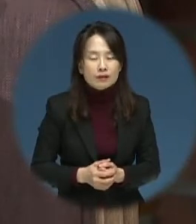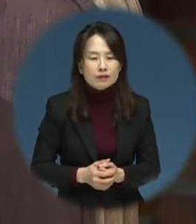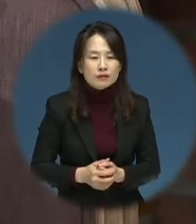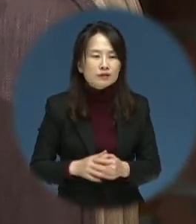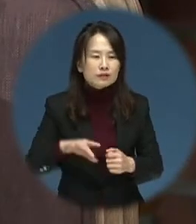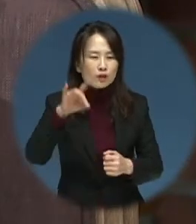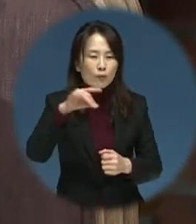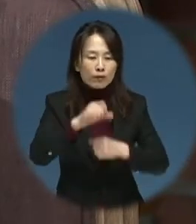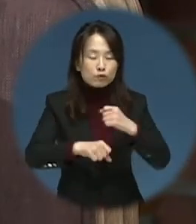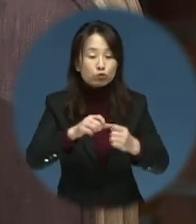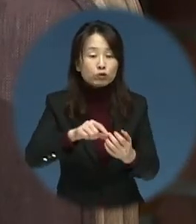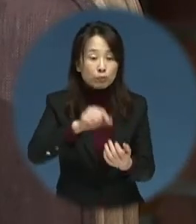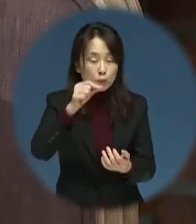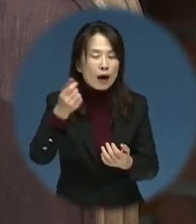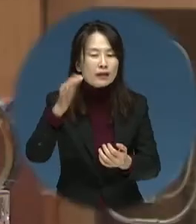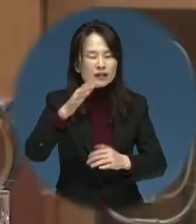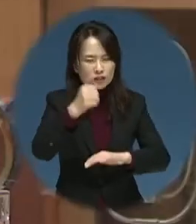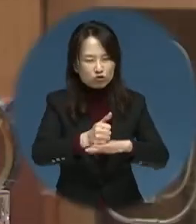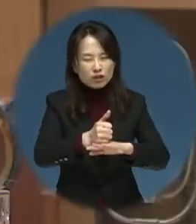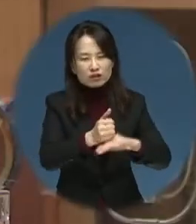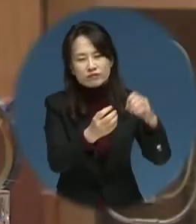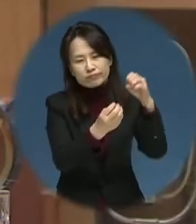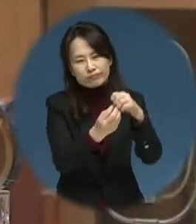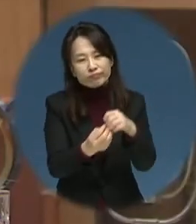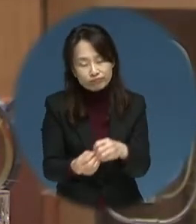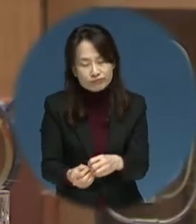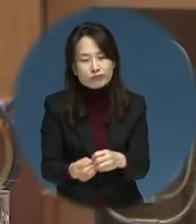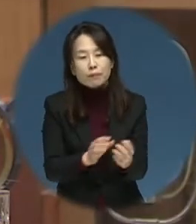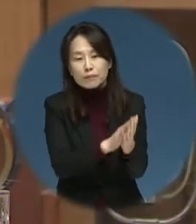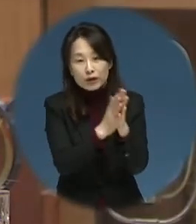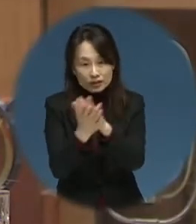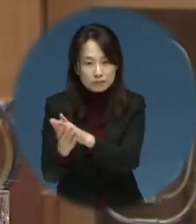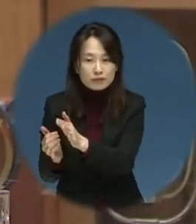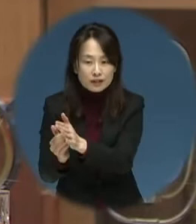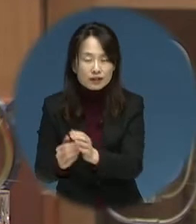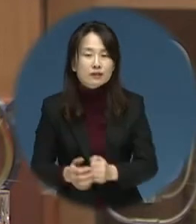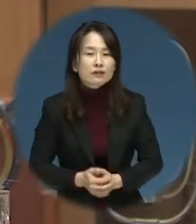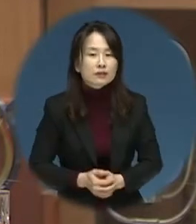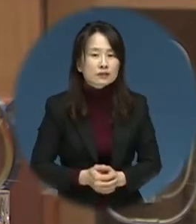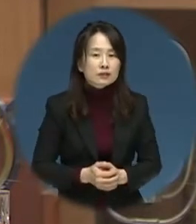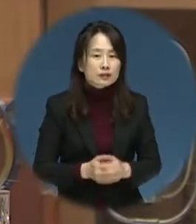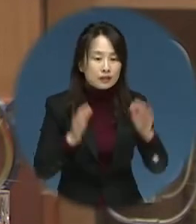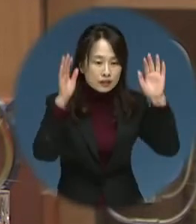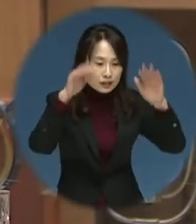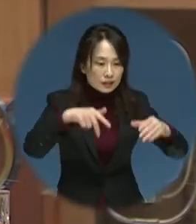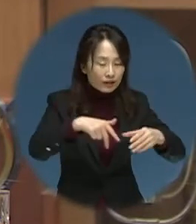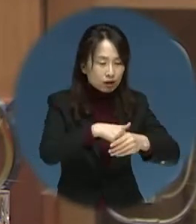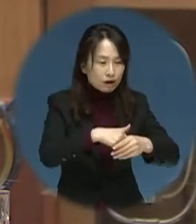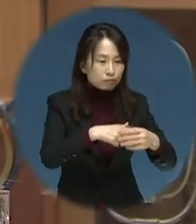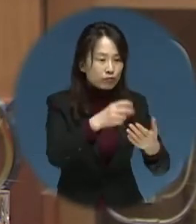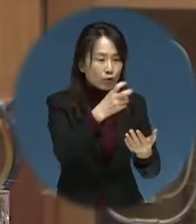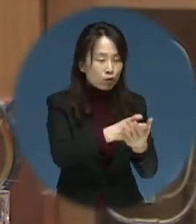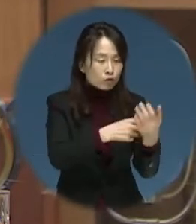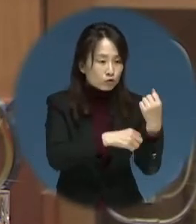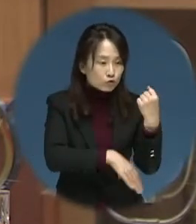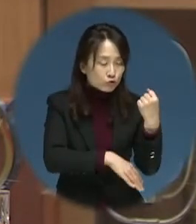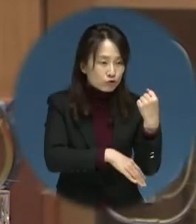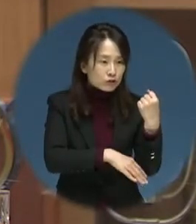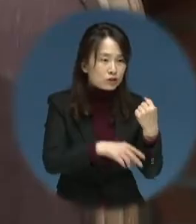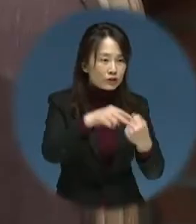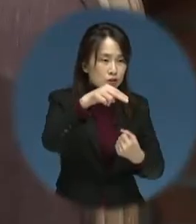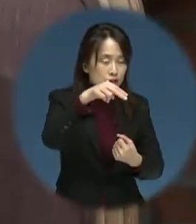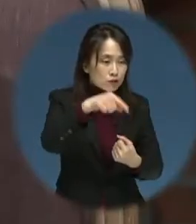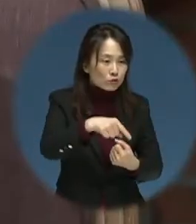세습으로 가버렸습니다. 그럼 아까 말씀하신 이슬람 원리주의는 이 순위 시아파랑 또 무관합니까?